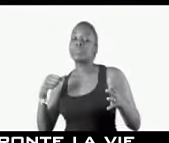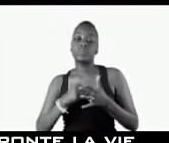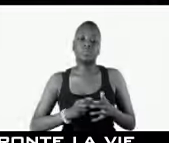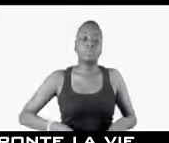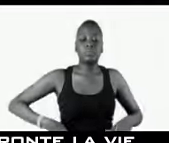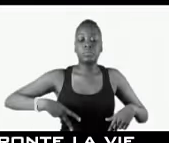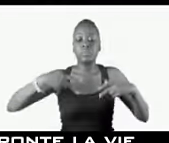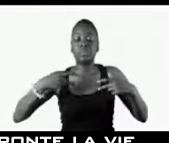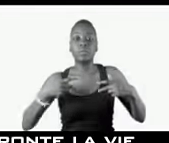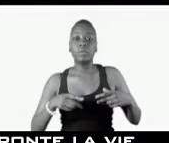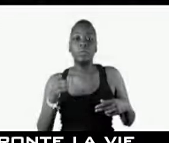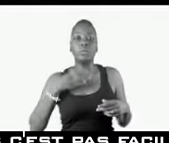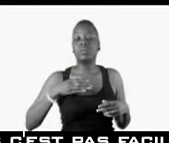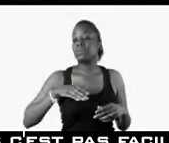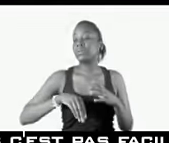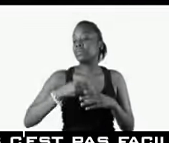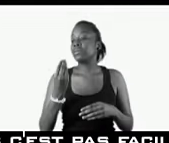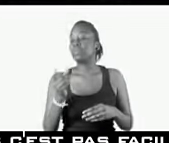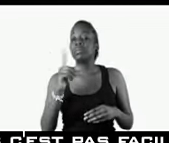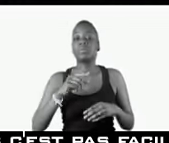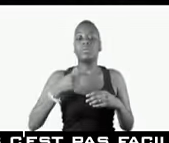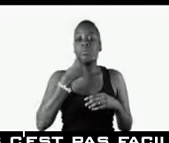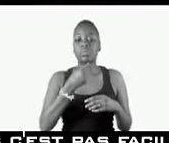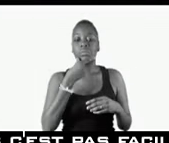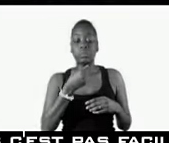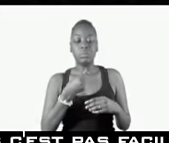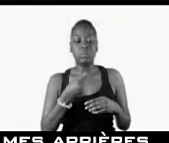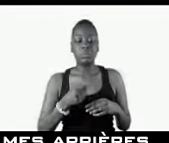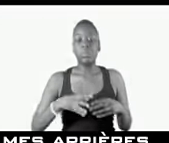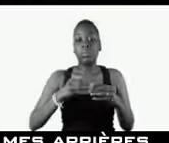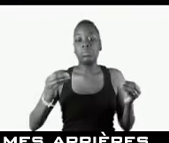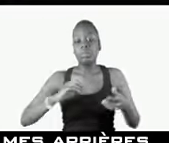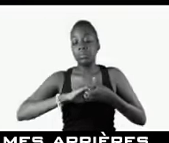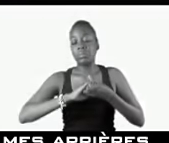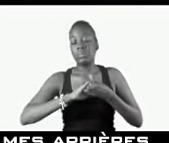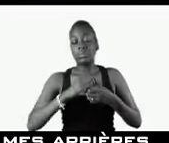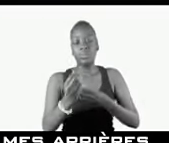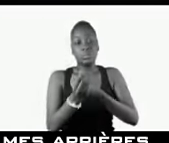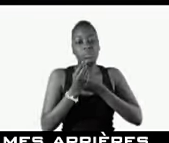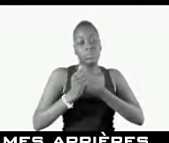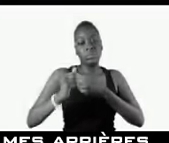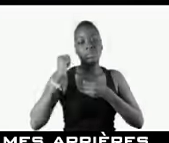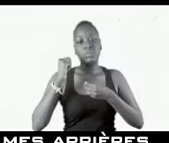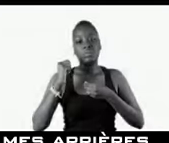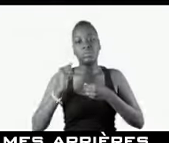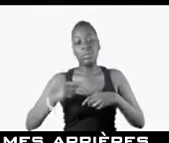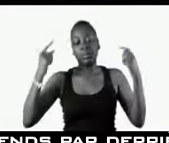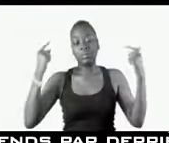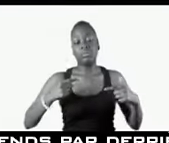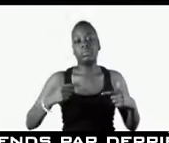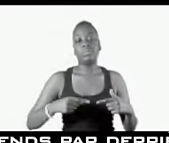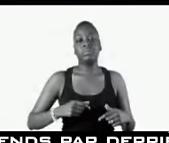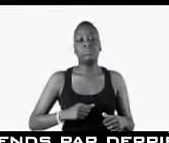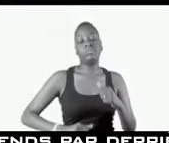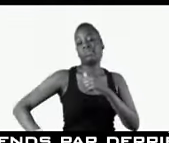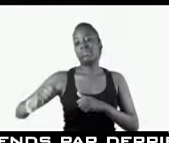2010, j'affronte la vie. J'essaie de m'en sortir, mais c'est pas facile. J'ai quelques amis pour mes arrières,